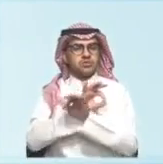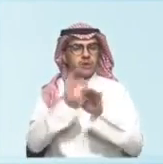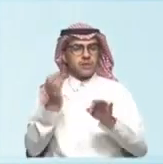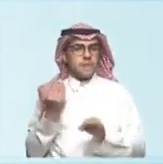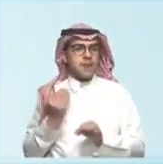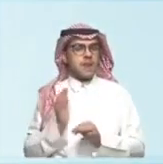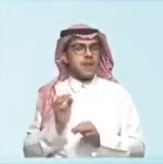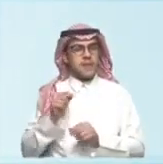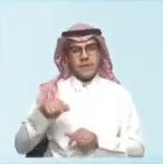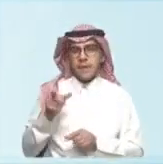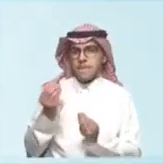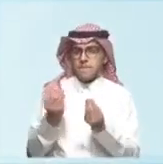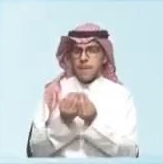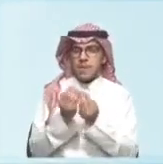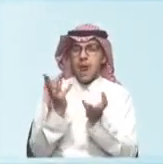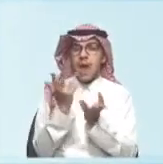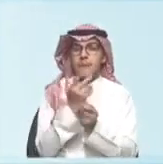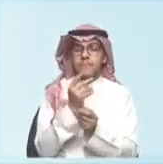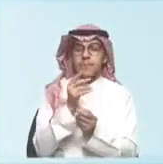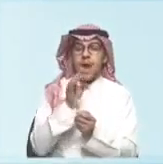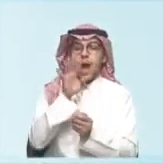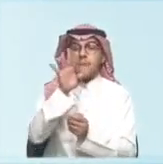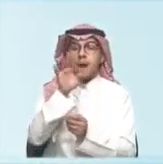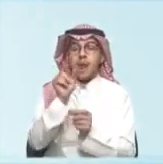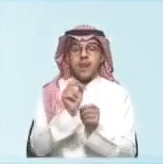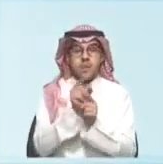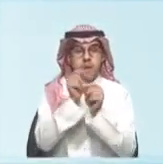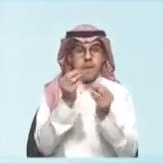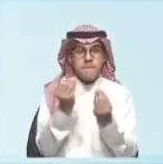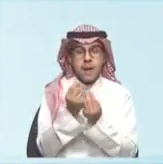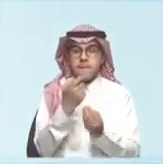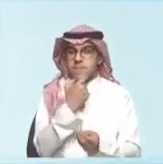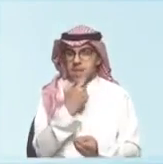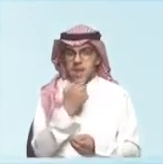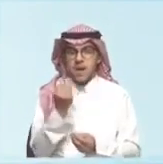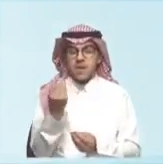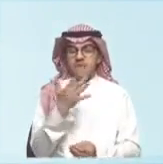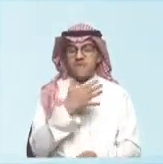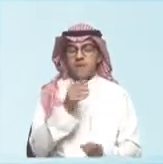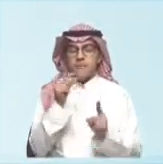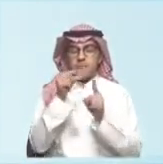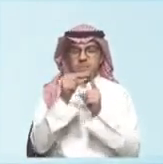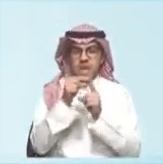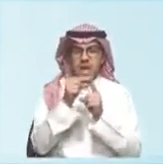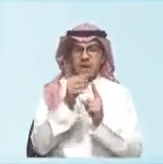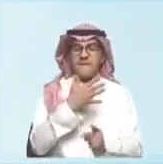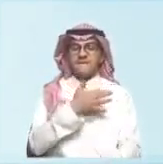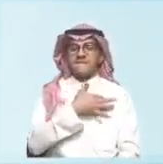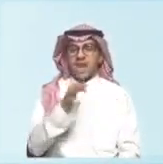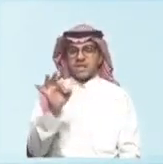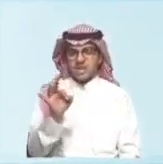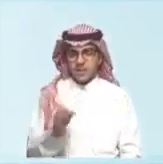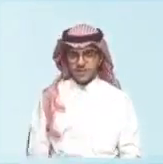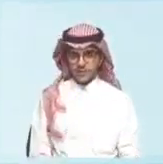وغير العربية. التمرين شارك فيه 4 دول نووية، أمريكا وبريطانيا وفرنسا وباكستان. نعم،